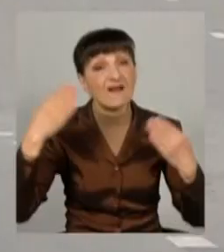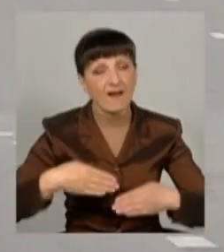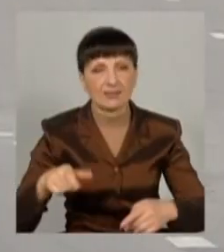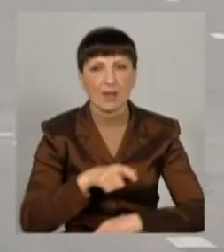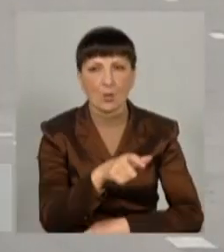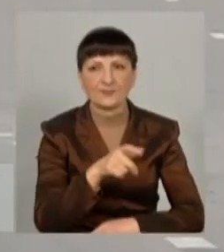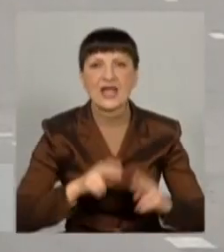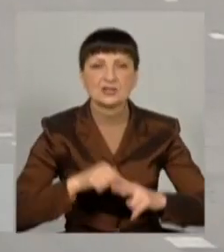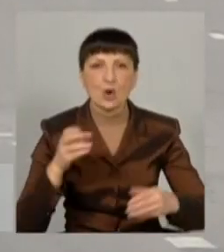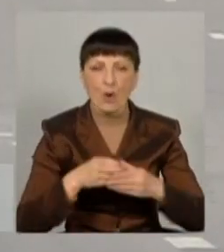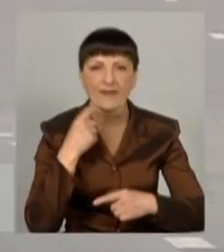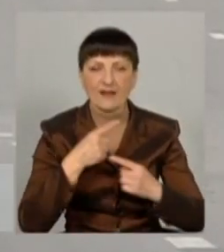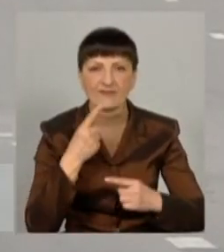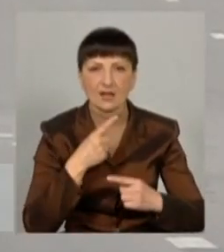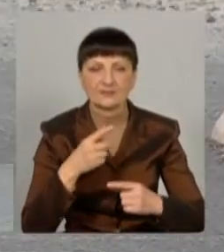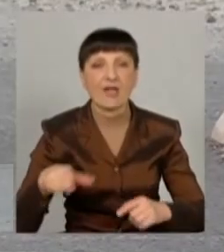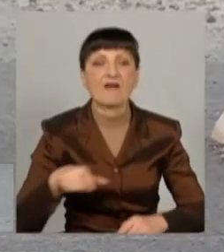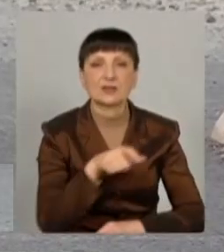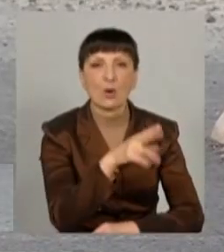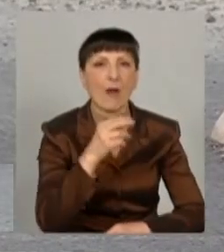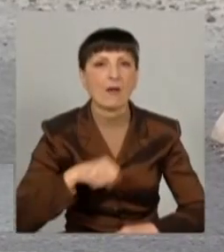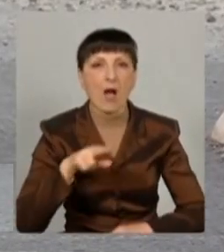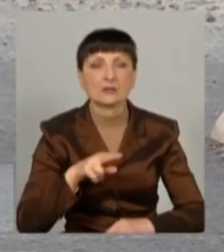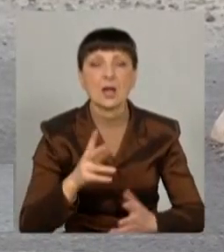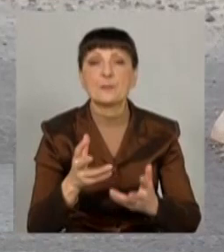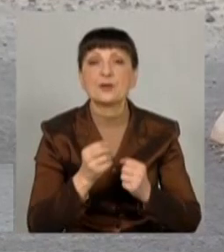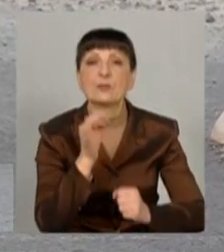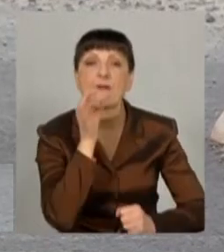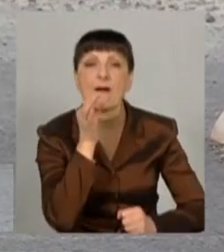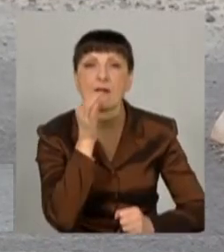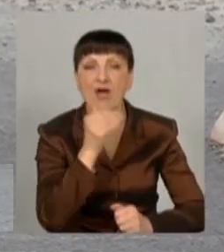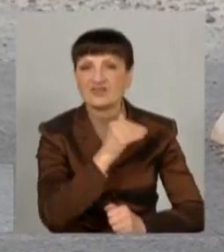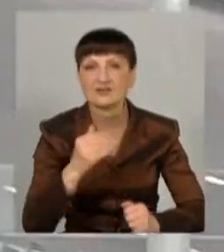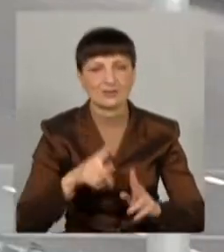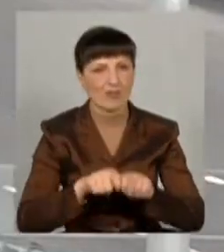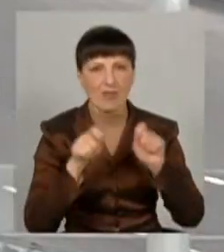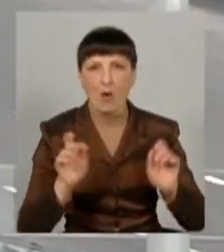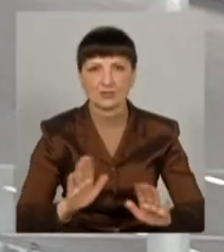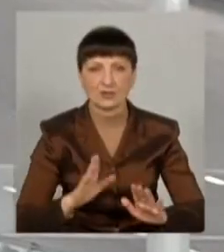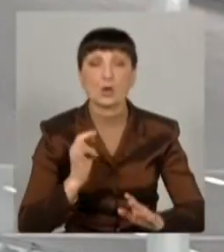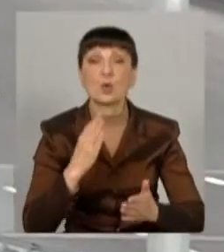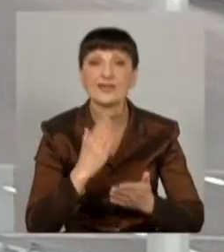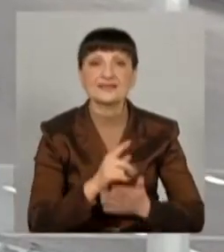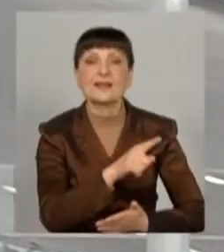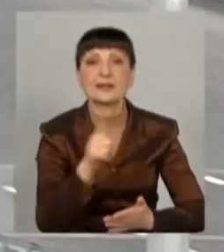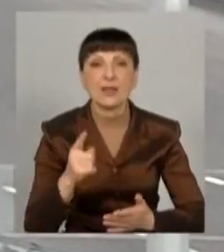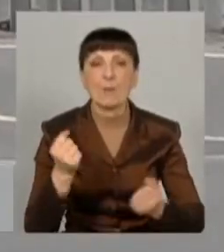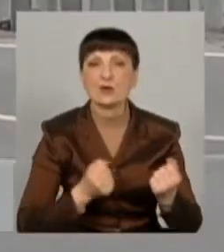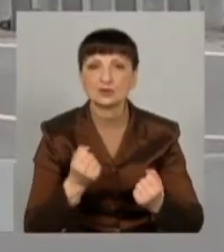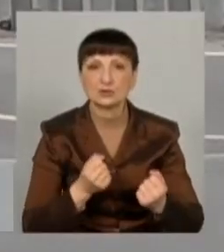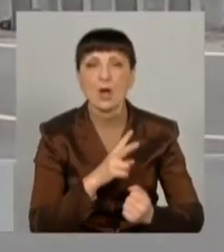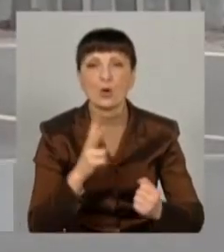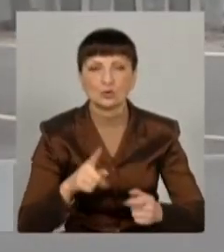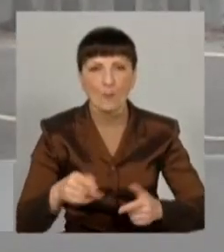В стройкомпании заявили, что автодорога Бакат на стадии приемки и официально не запущена. Но есть исключение для тех автолюбителей,